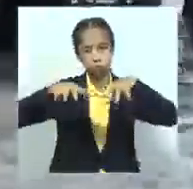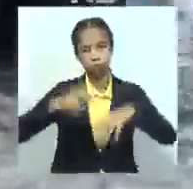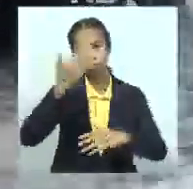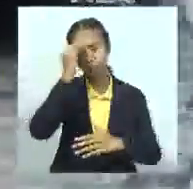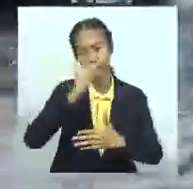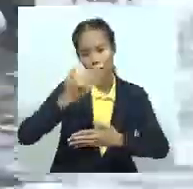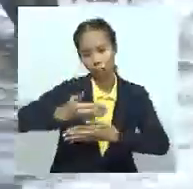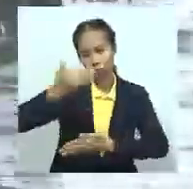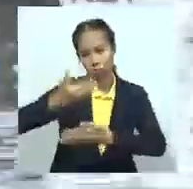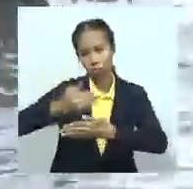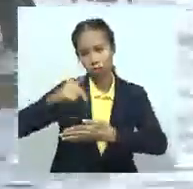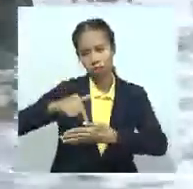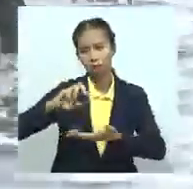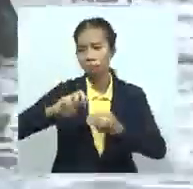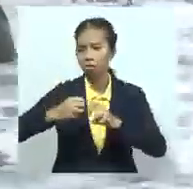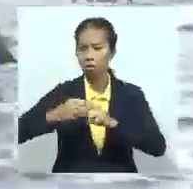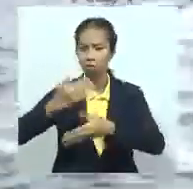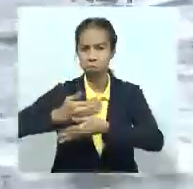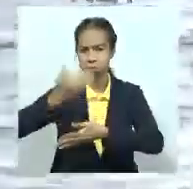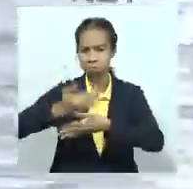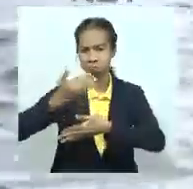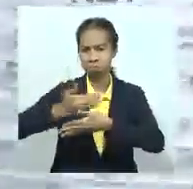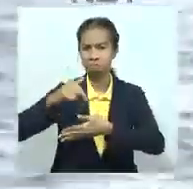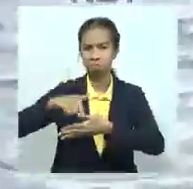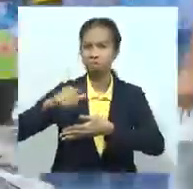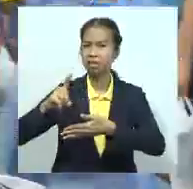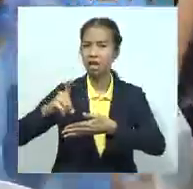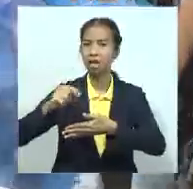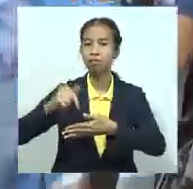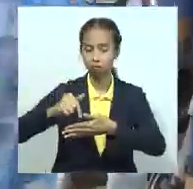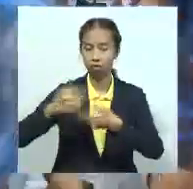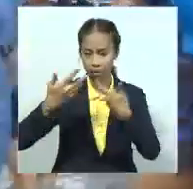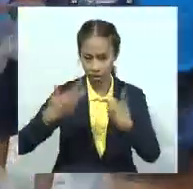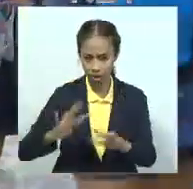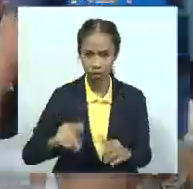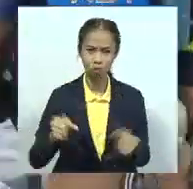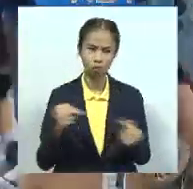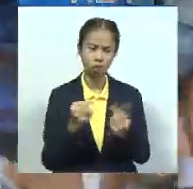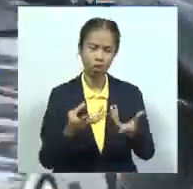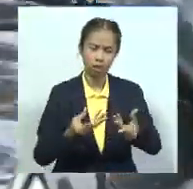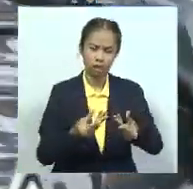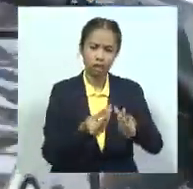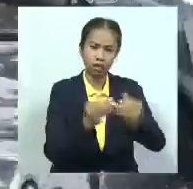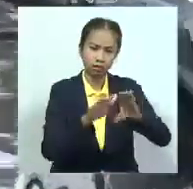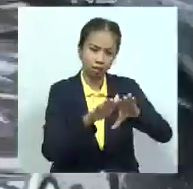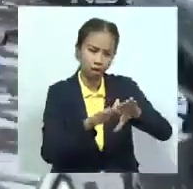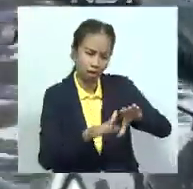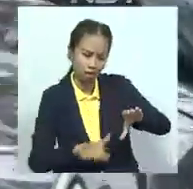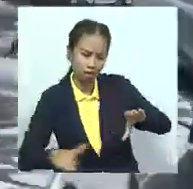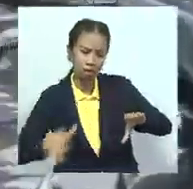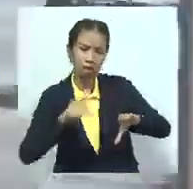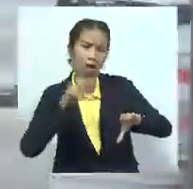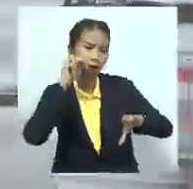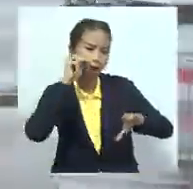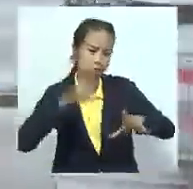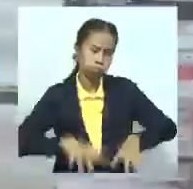ายน้ำบางซื่อเกิดเหตุขัดข้องทำให้ไม่สามารถทำงานได้ในขณะนั้นบวกกับพื้นที่กายภาพลุ่มต่ำทำให้เกิดน้ำท่วมขังนานกว่า